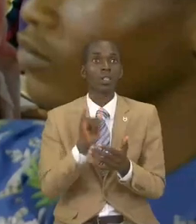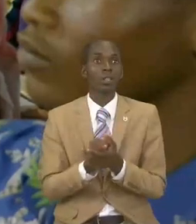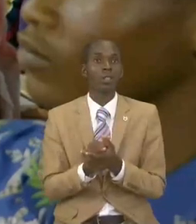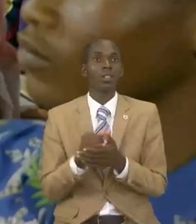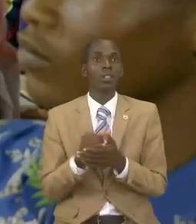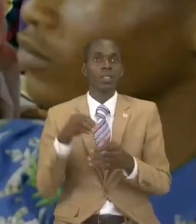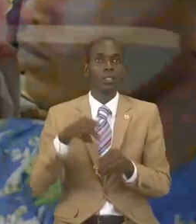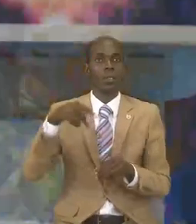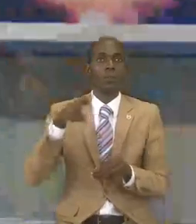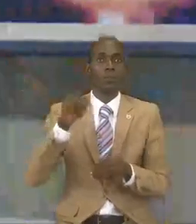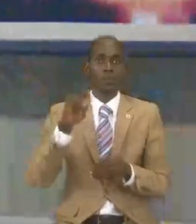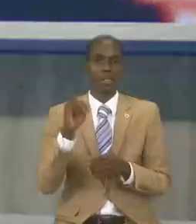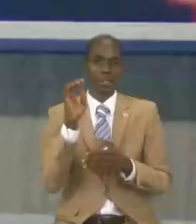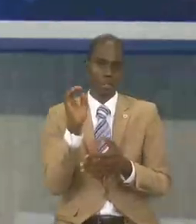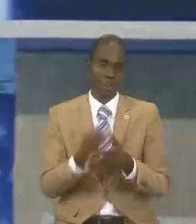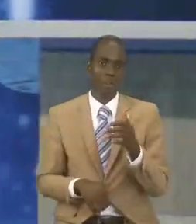en